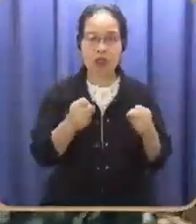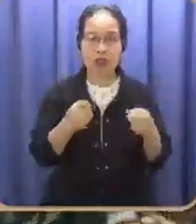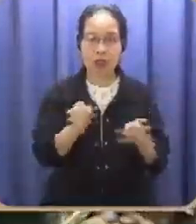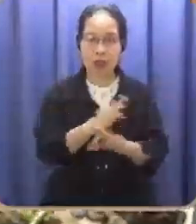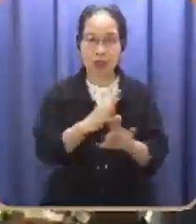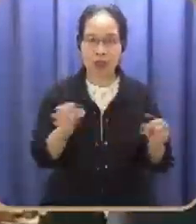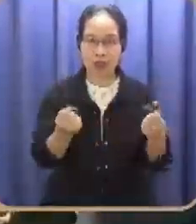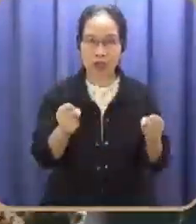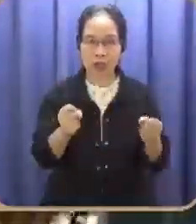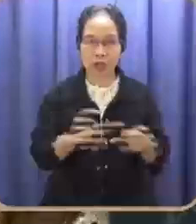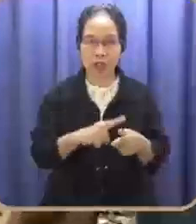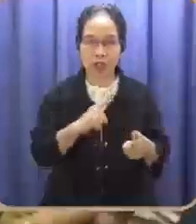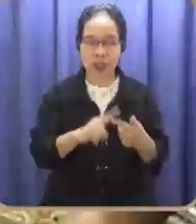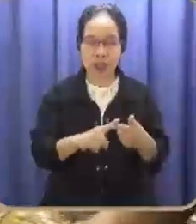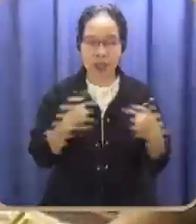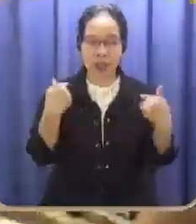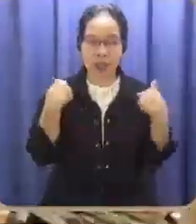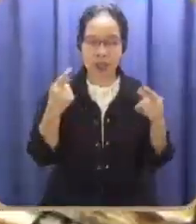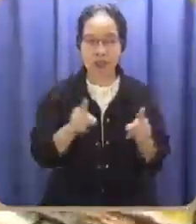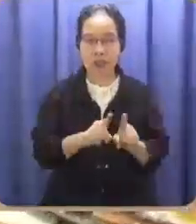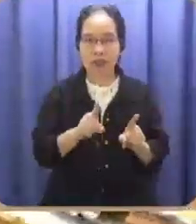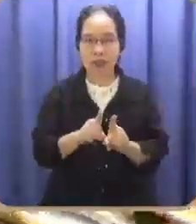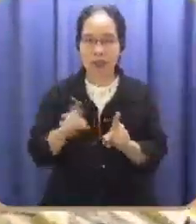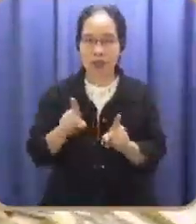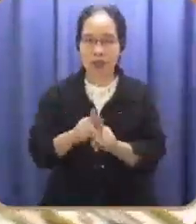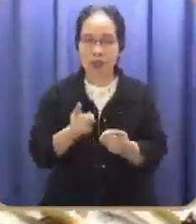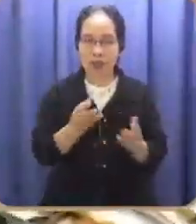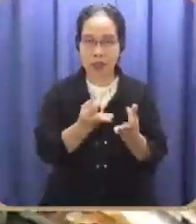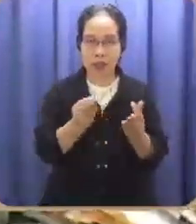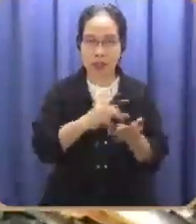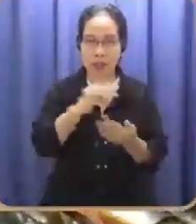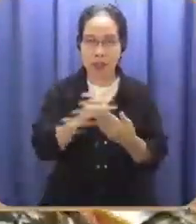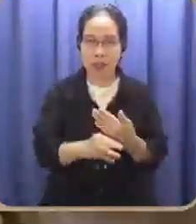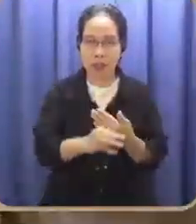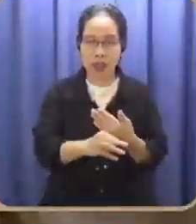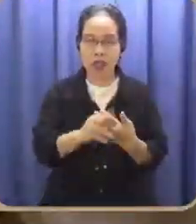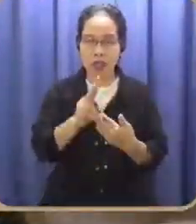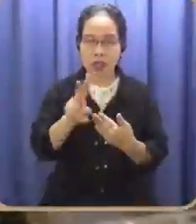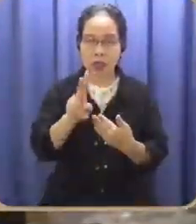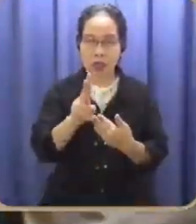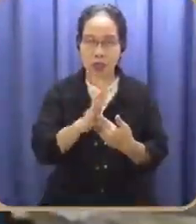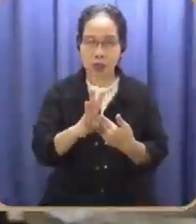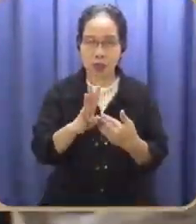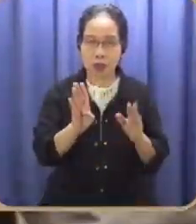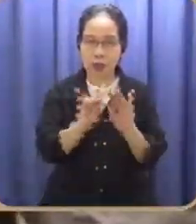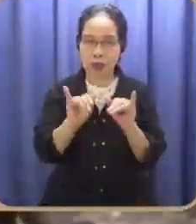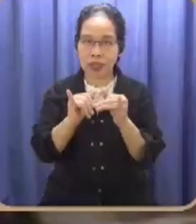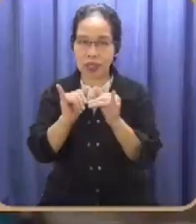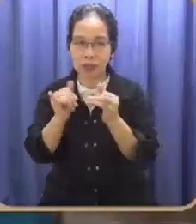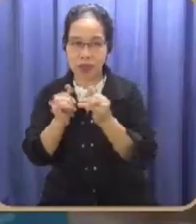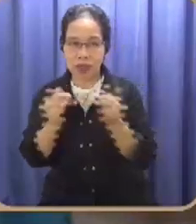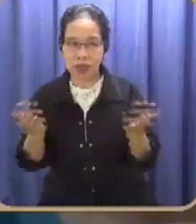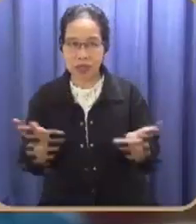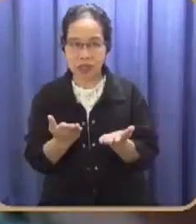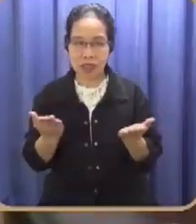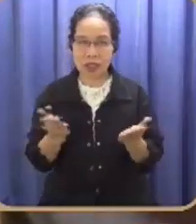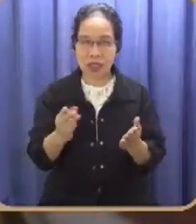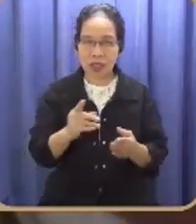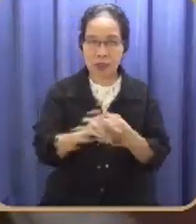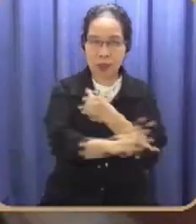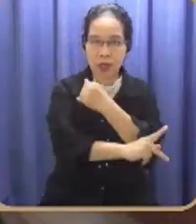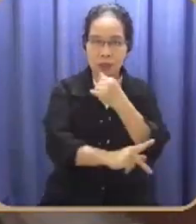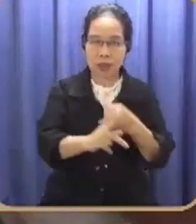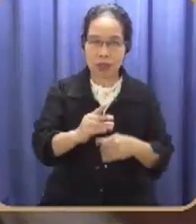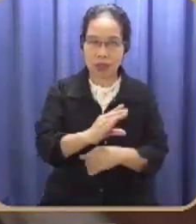bukod dyan, Kuya, nagkaroon din po tayo ng mga feeding program sa 22 barangay po dito po sa lalawigan po ng Camarines